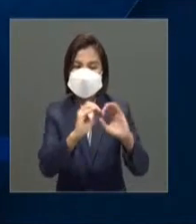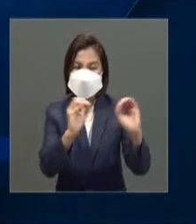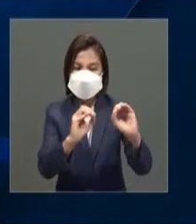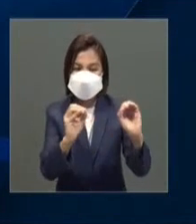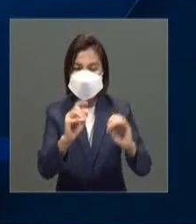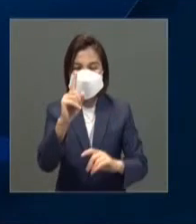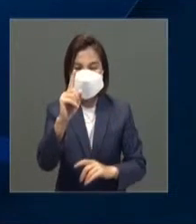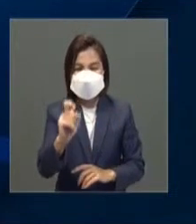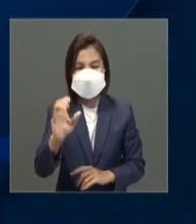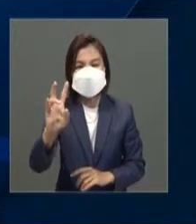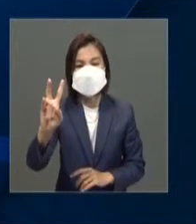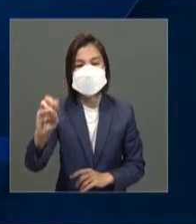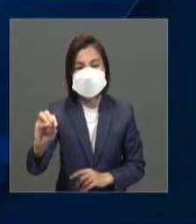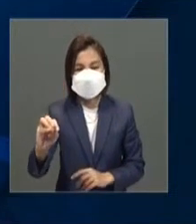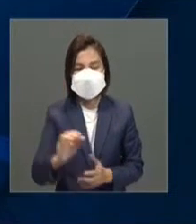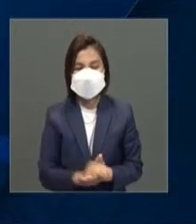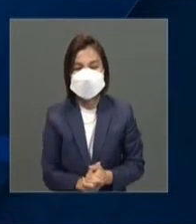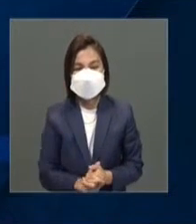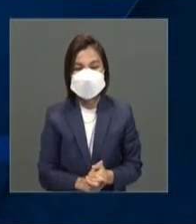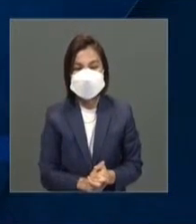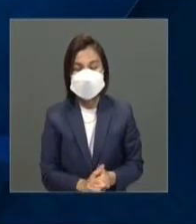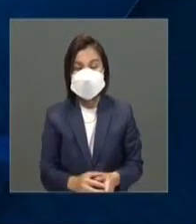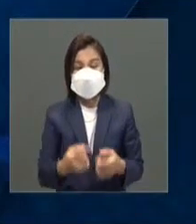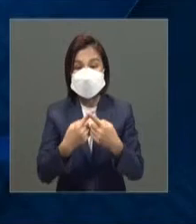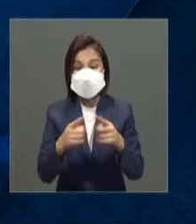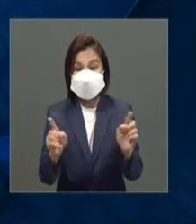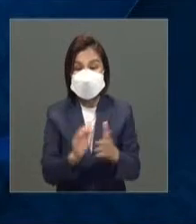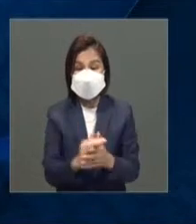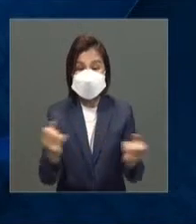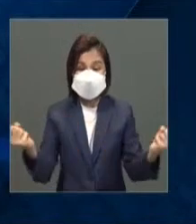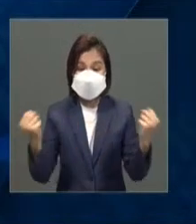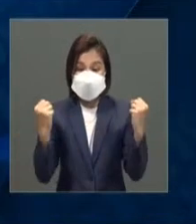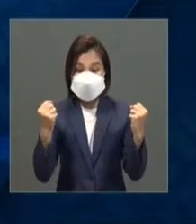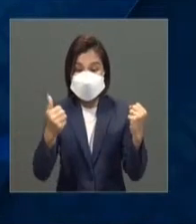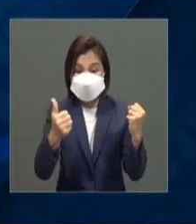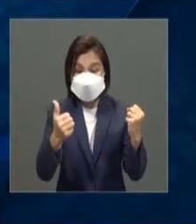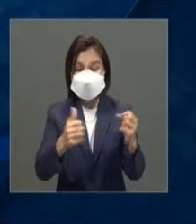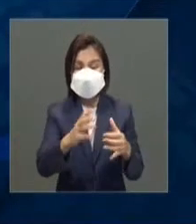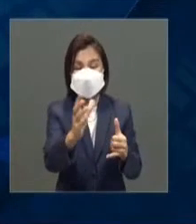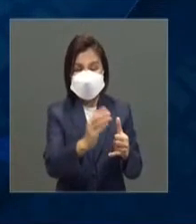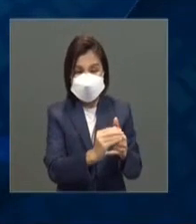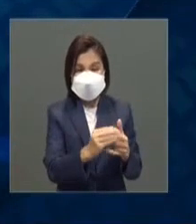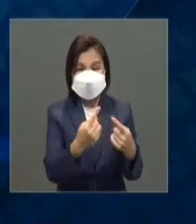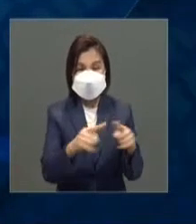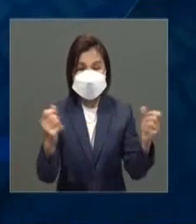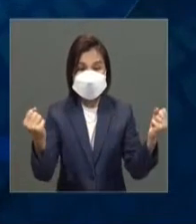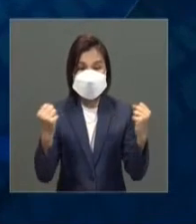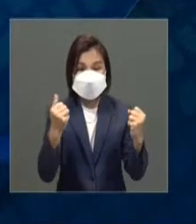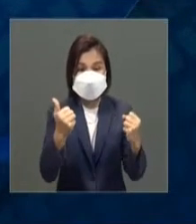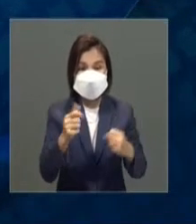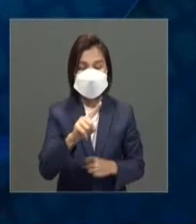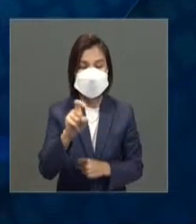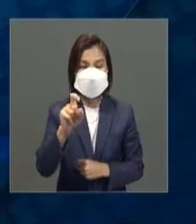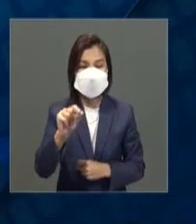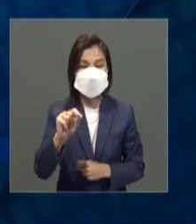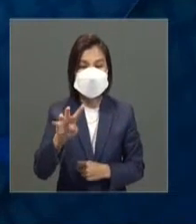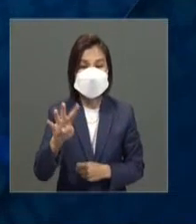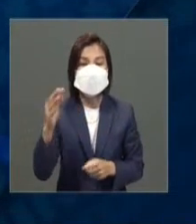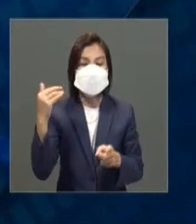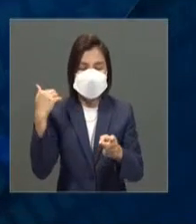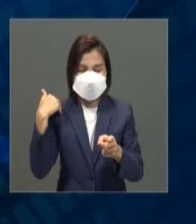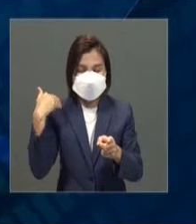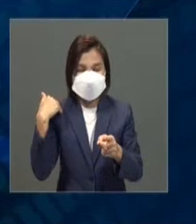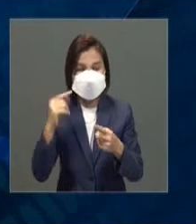70รายครับแต่ผู้ที่ไม่มีอาการถึง124รายนี้ก็ไม่ได้รับวัคซีน